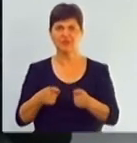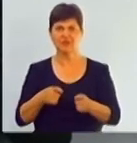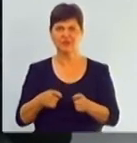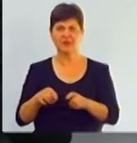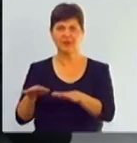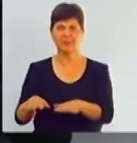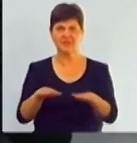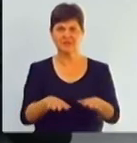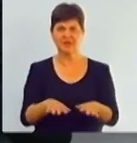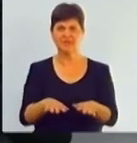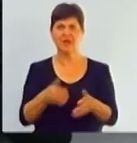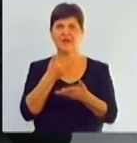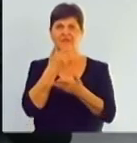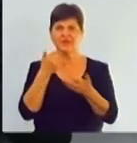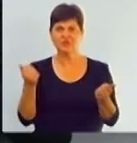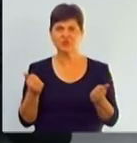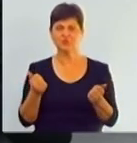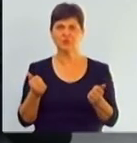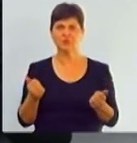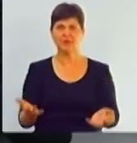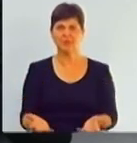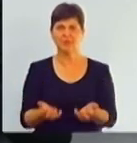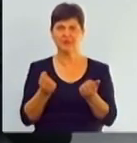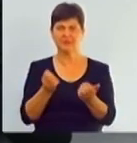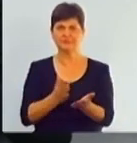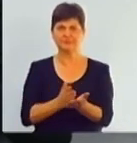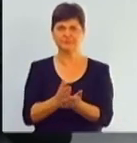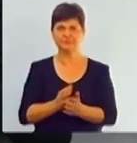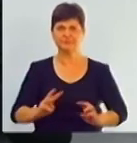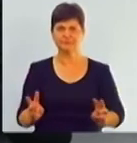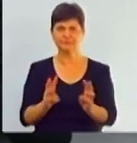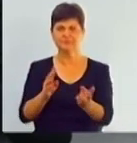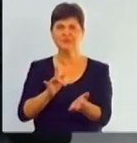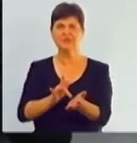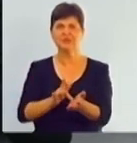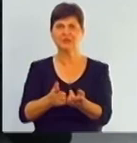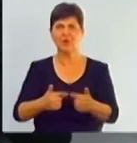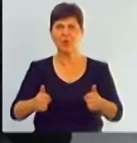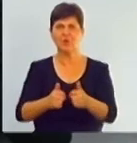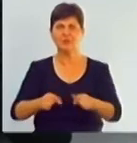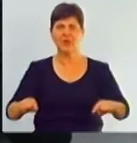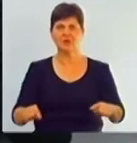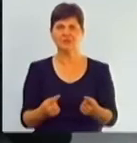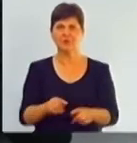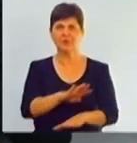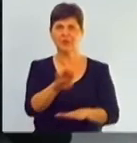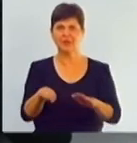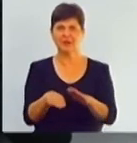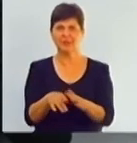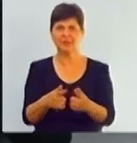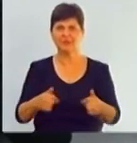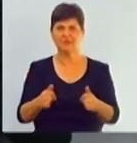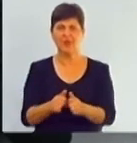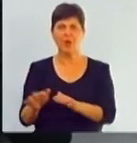їхній території оперативно-рятувального підрозділу за погодженням центрального органу створює підрозділ оперативно-рятувальний,